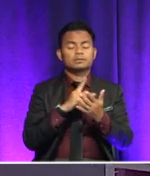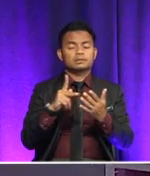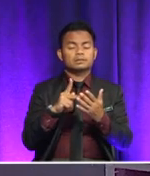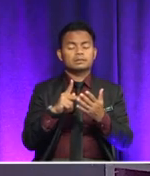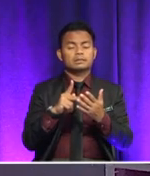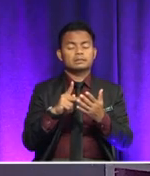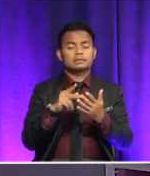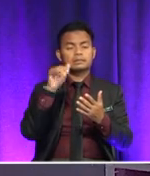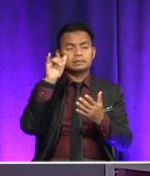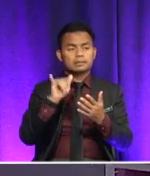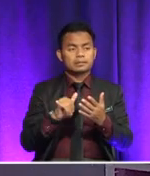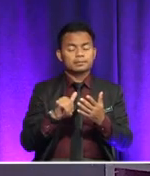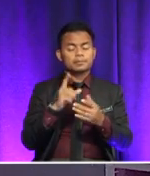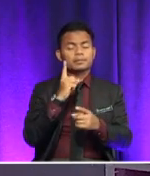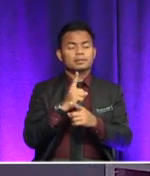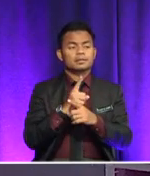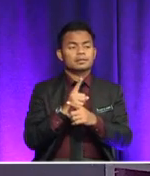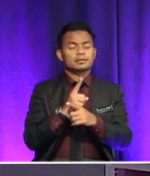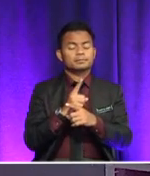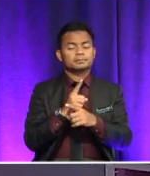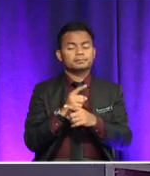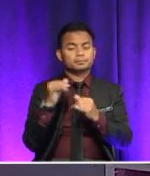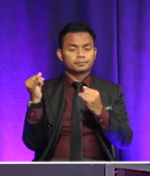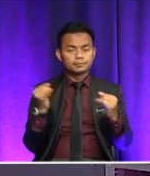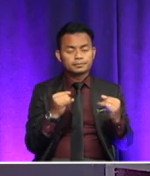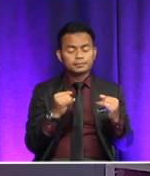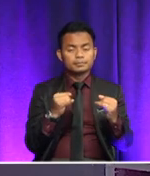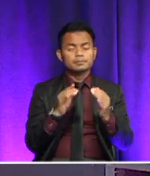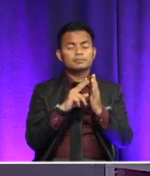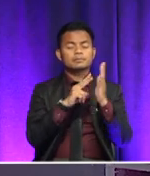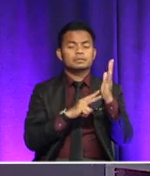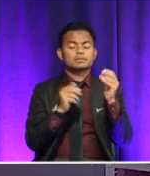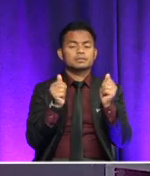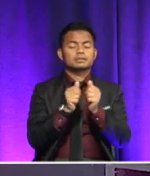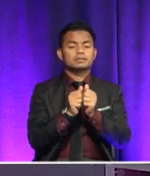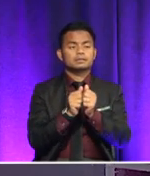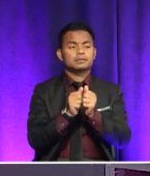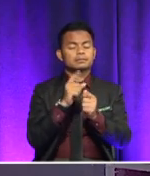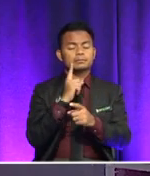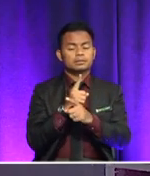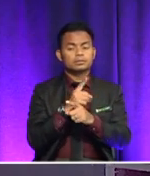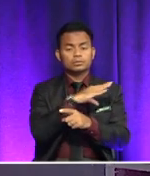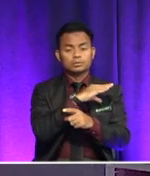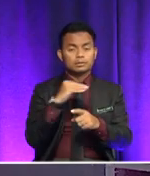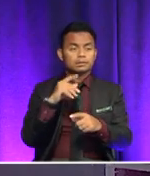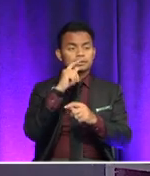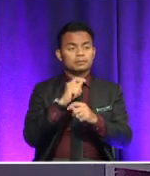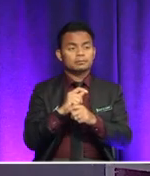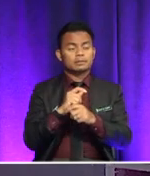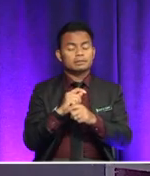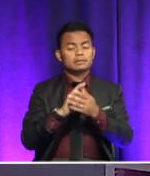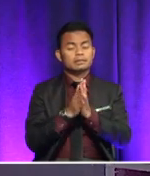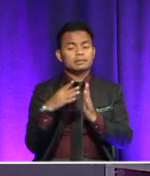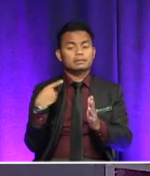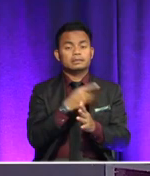murid petikan sudah diberi baca dengan betul dan tepat menggunakan intonasi yang betul supaya kita